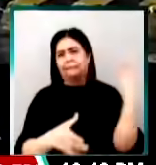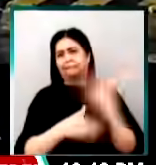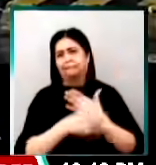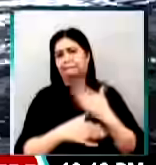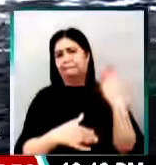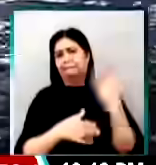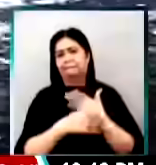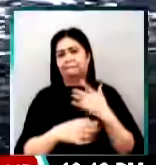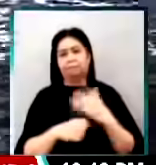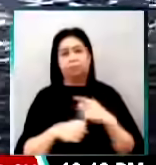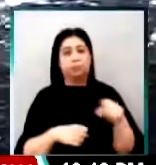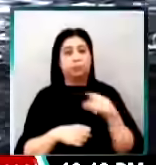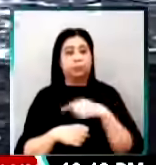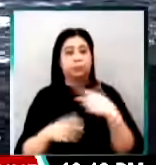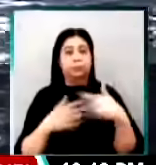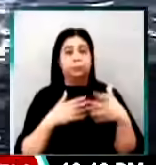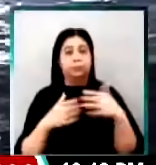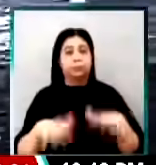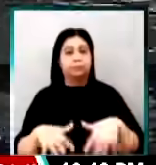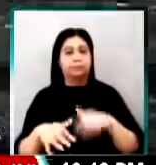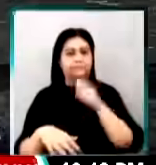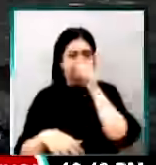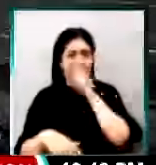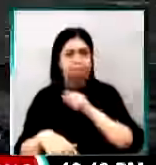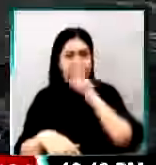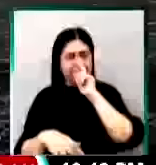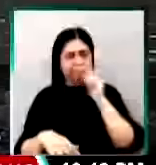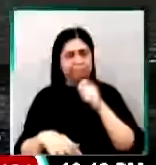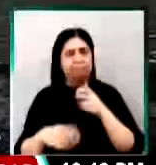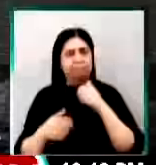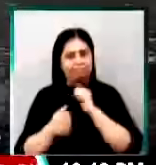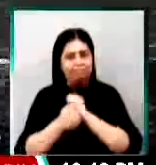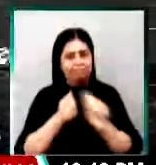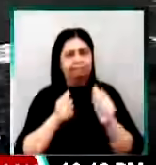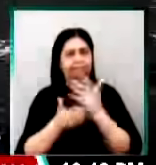naman ng baha, nagpumilit pa rin na dumaan sa kalsada ang ilang motorista.